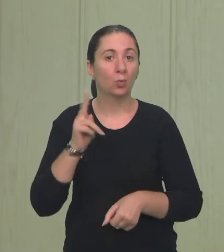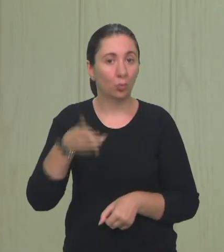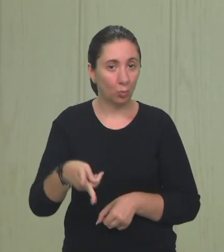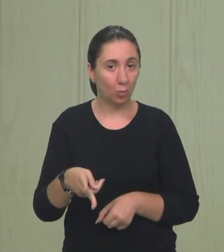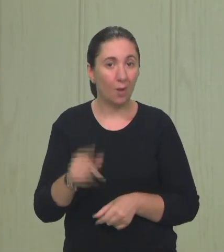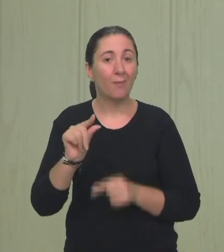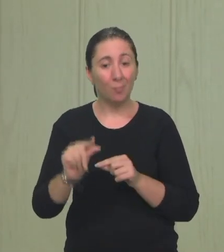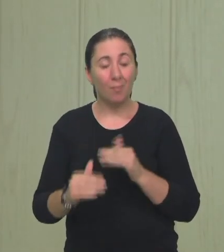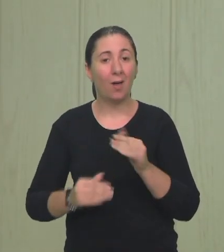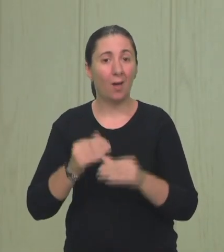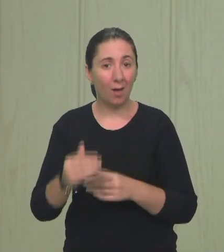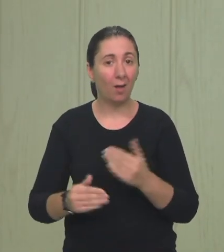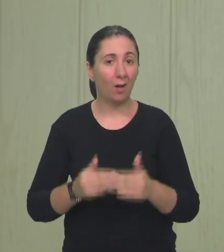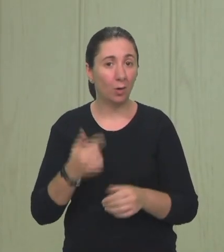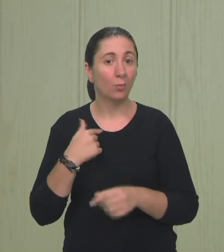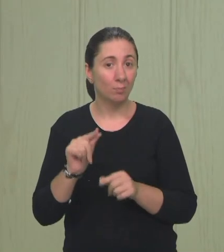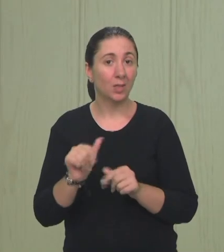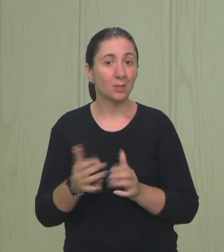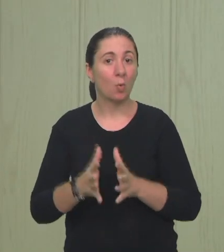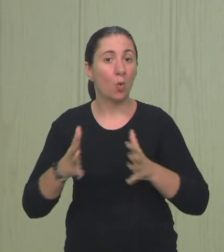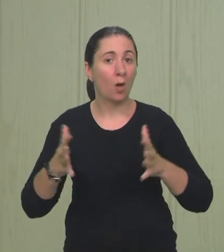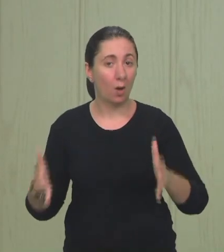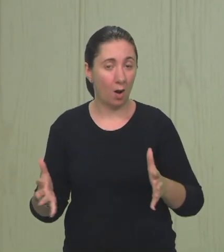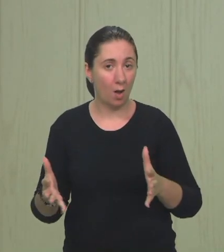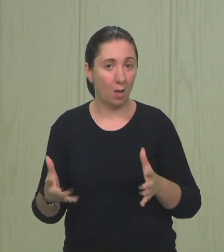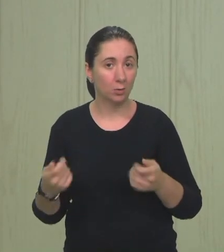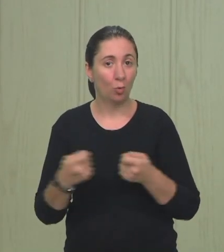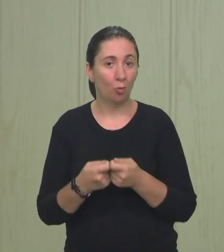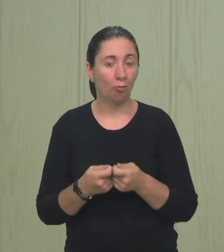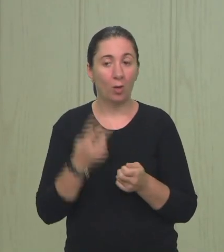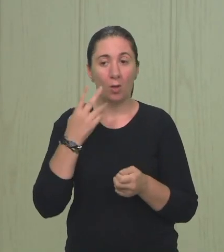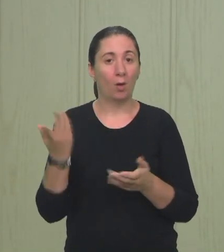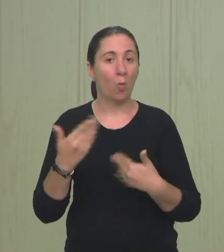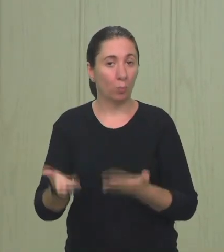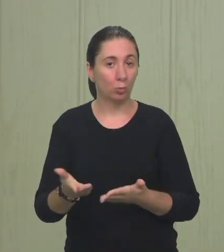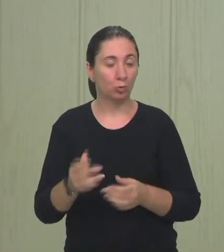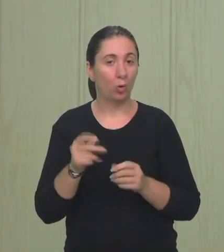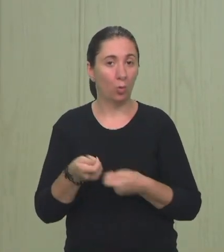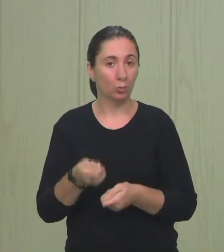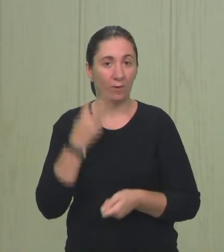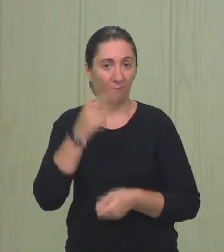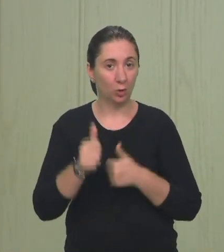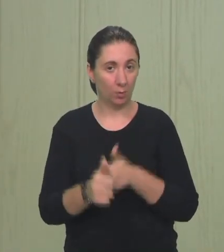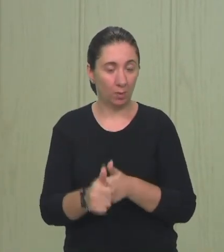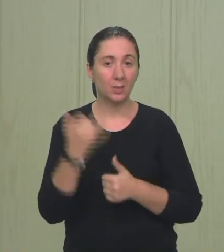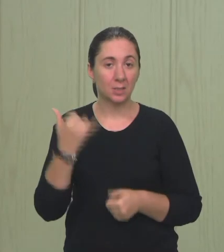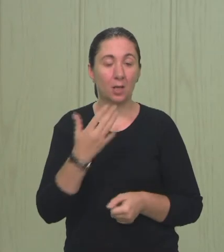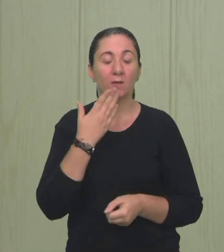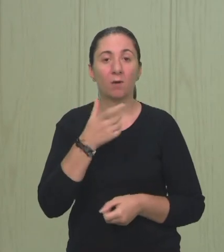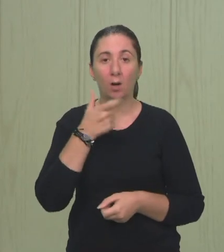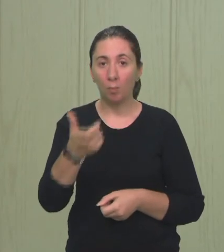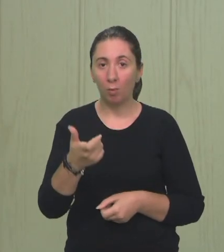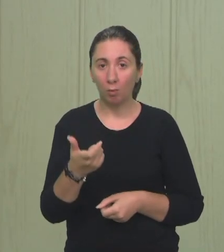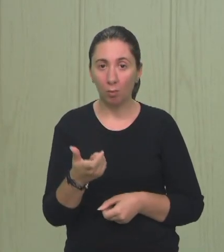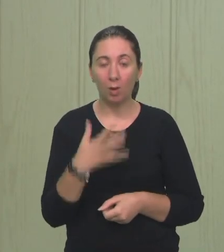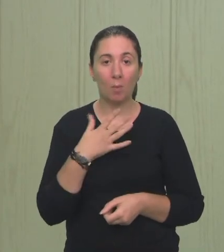Tako da malo po malo smo rasli što se tiče pružanja usluge videće pratnje. Eto, sada smo, hvala Bogu, na